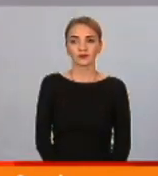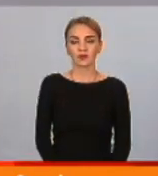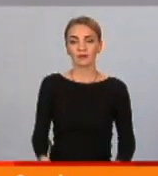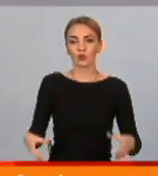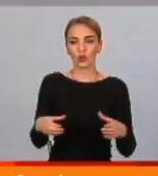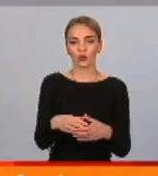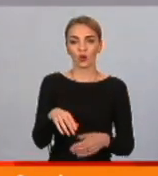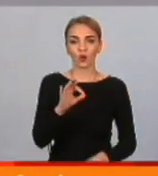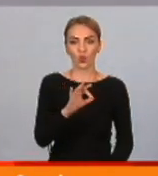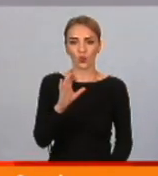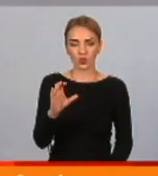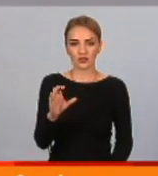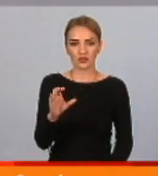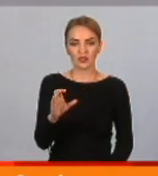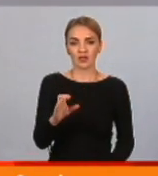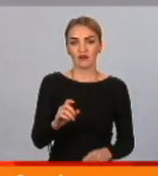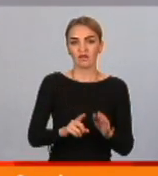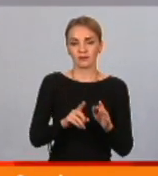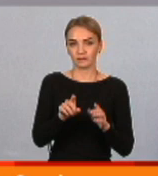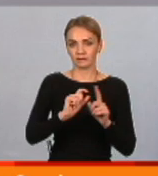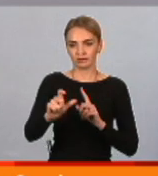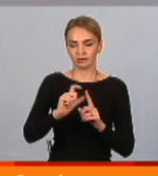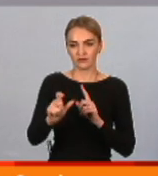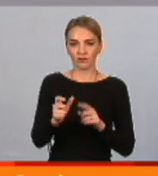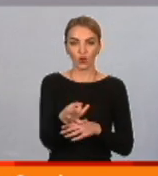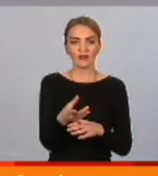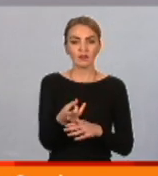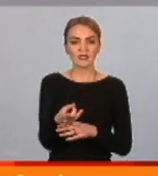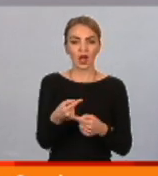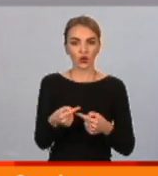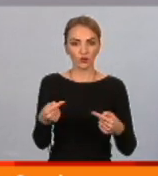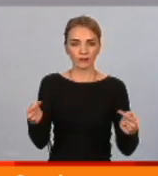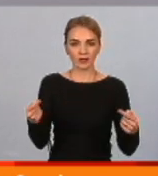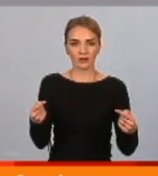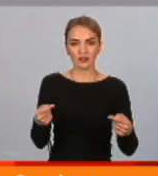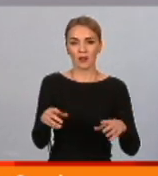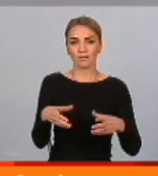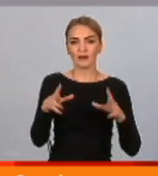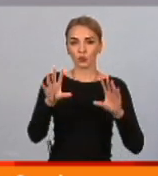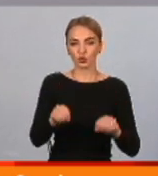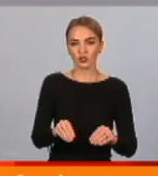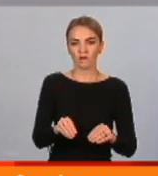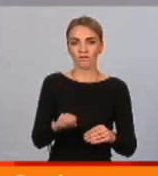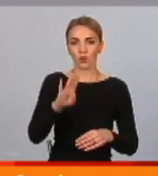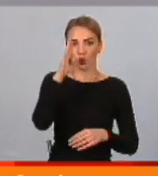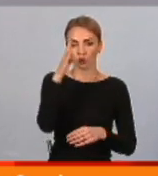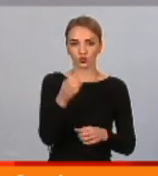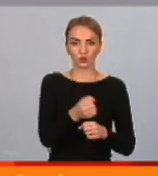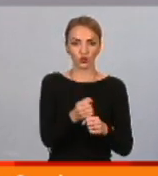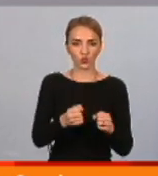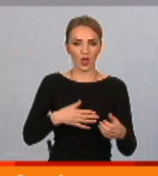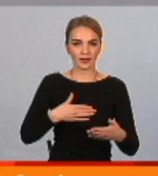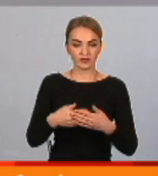Підрозділи об'єднаних сил вели адекватний вогонь у відповідь черговими вогневими засобами та придушували ворожу збройну активність.